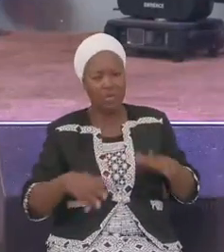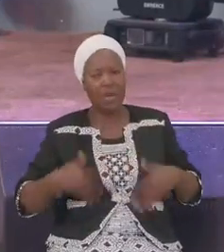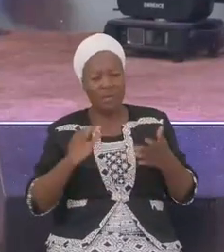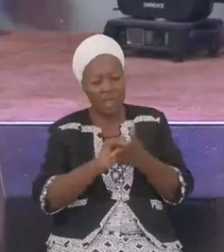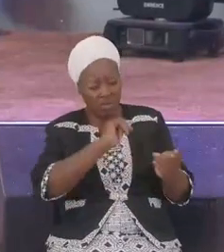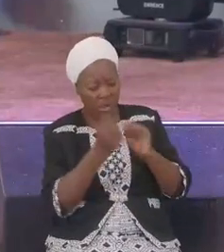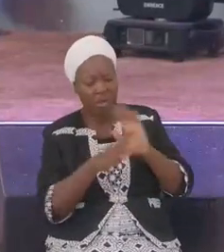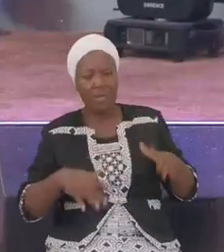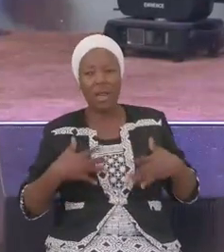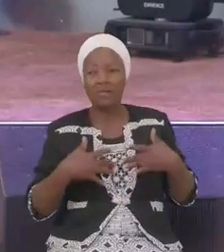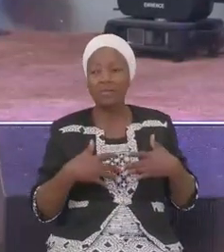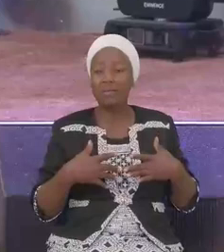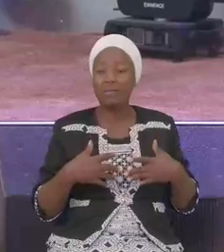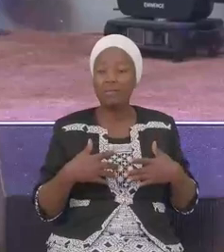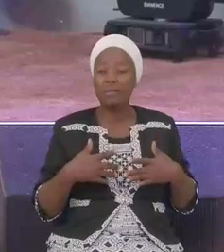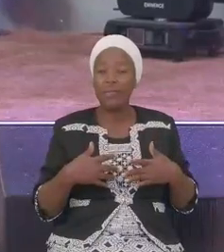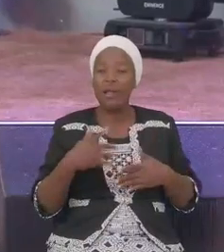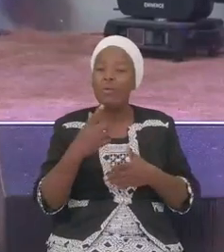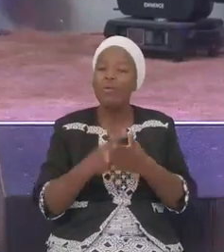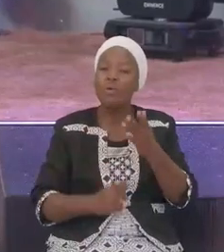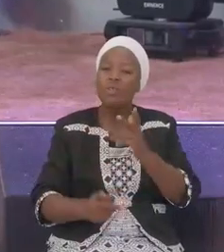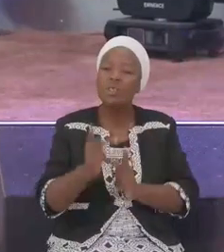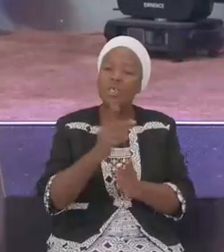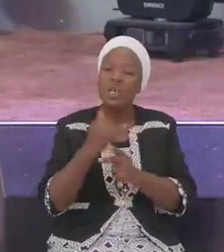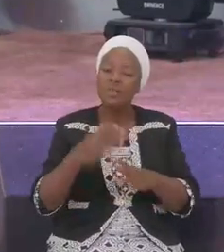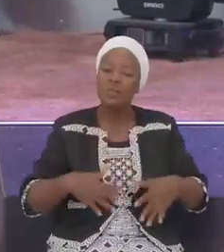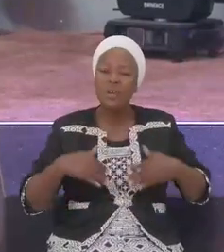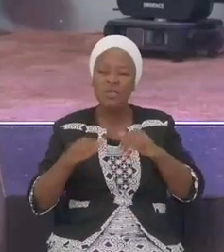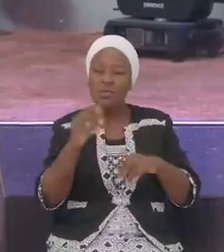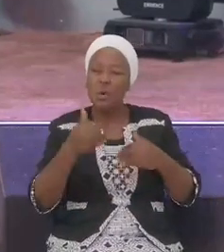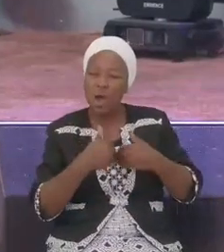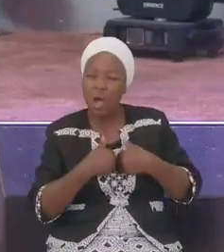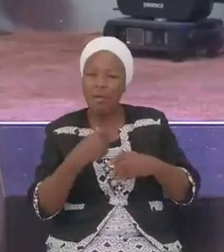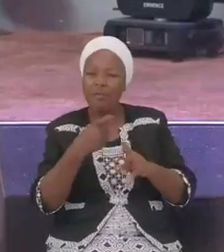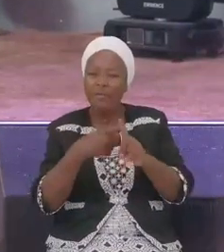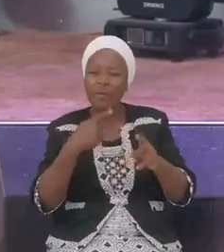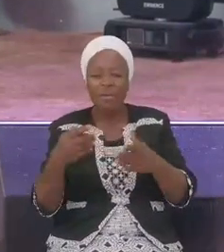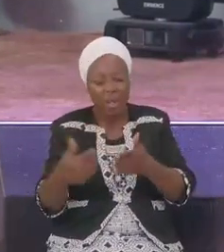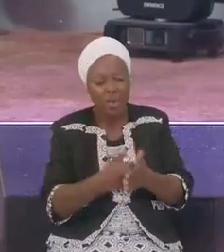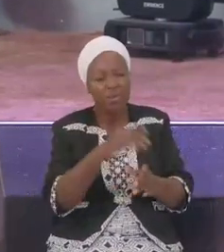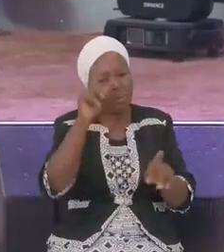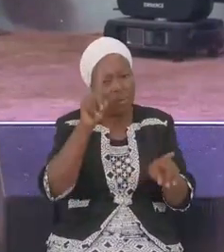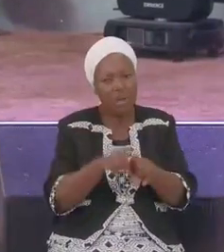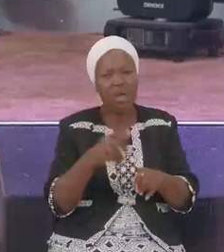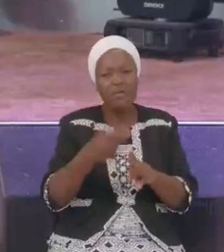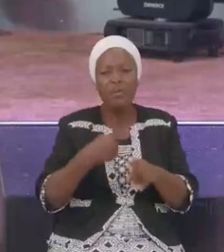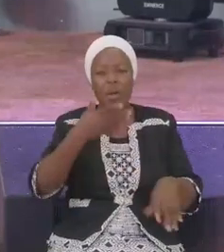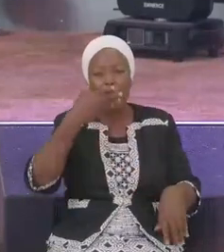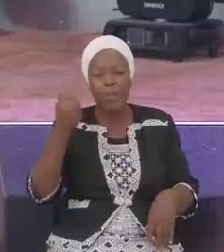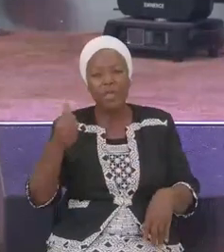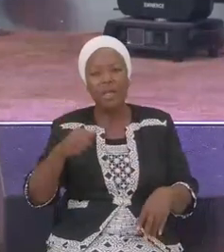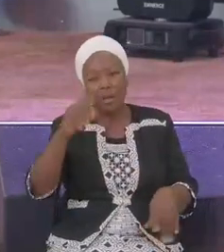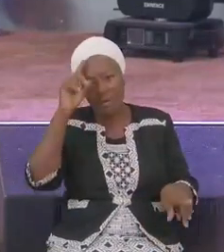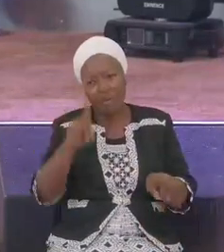transformée, changée, alors, quel type de vie auras-tu dans la nouvelle alliance, de la meilleure